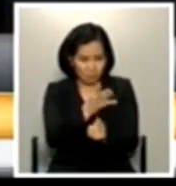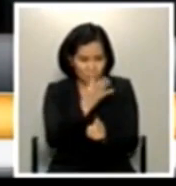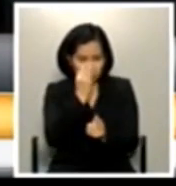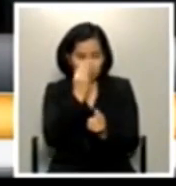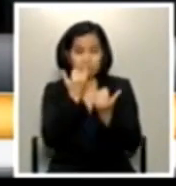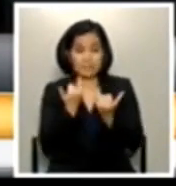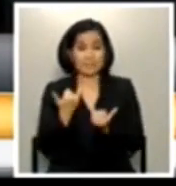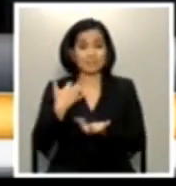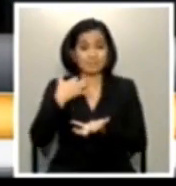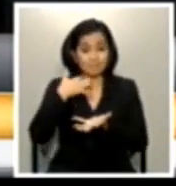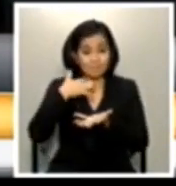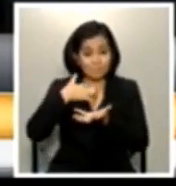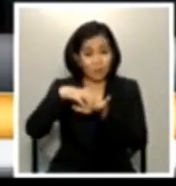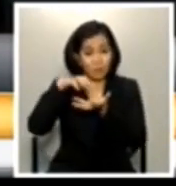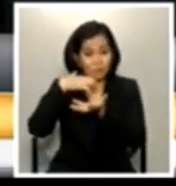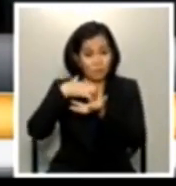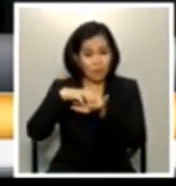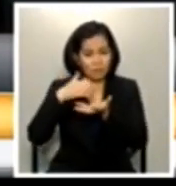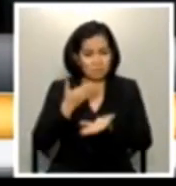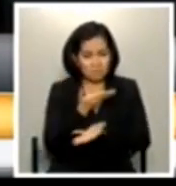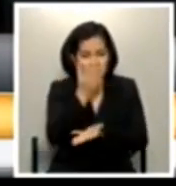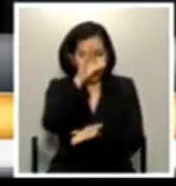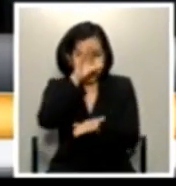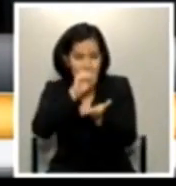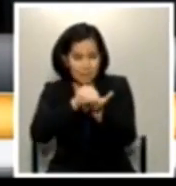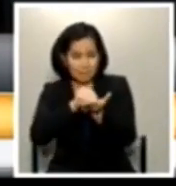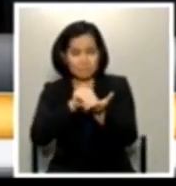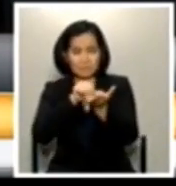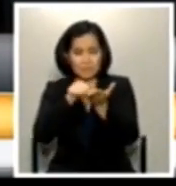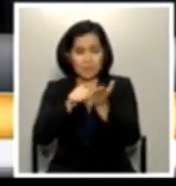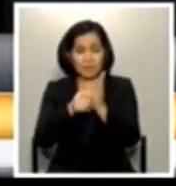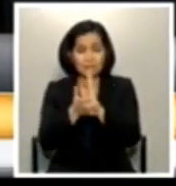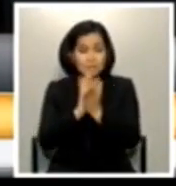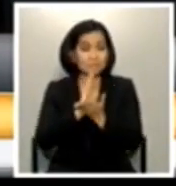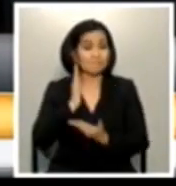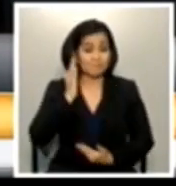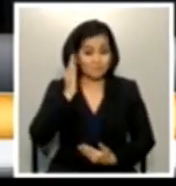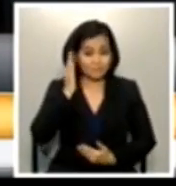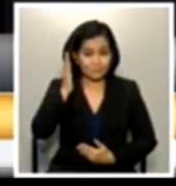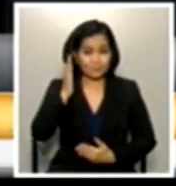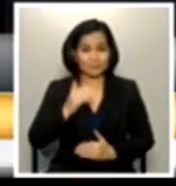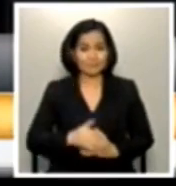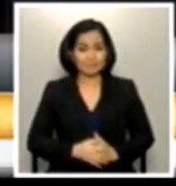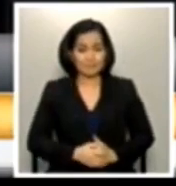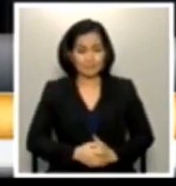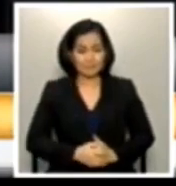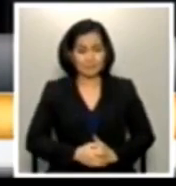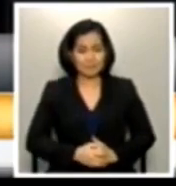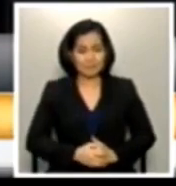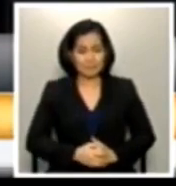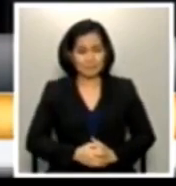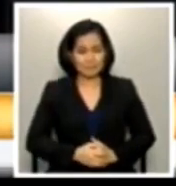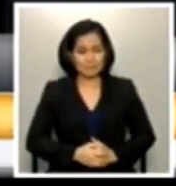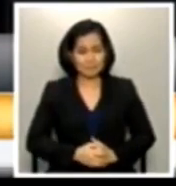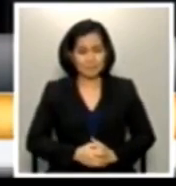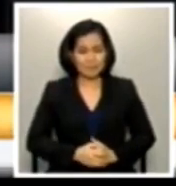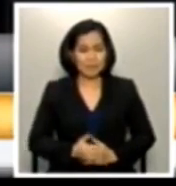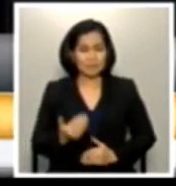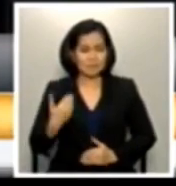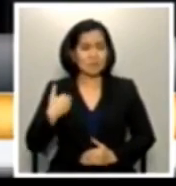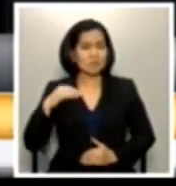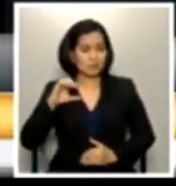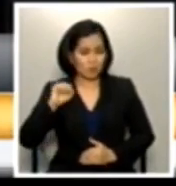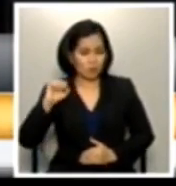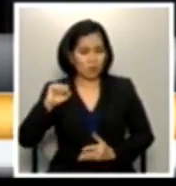นะครับเพื่อที่ท่านจะได้นำไปแก้ไขแล้วก็ไปปรับปรุงในลำดับต่อไปนะครับแต่สิ่งที่สมาชิกหลายท่านอภิปร